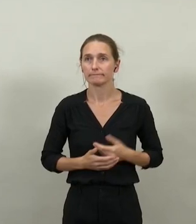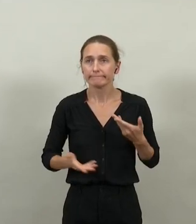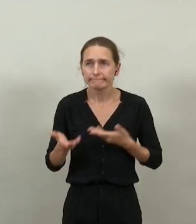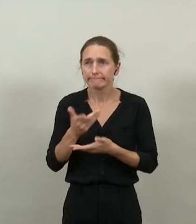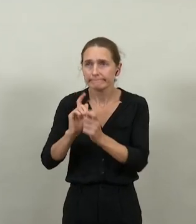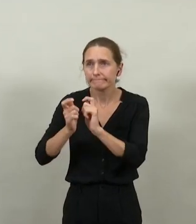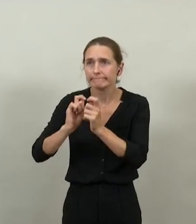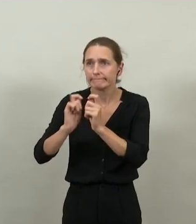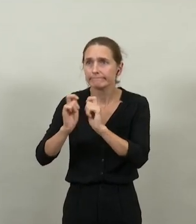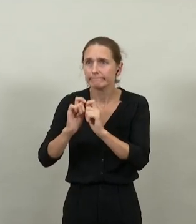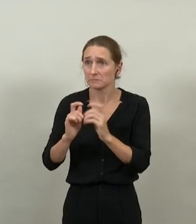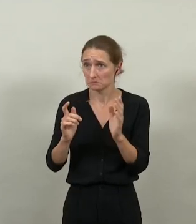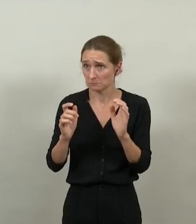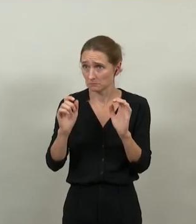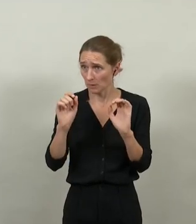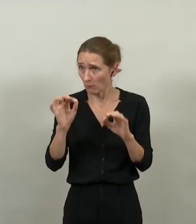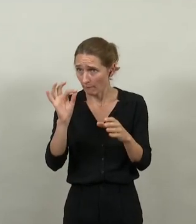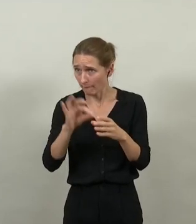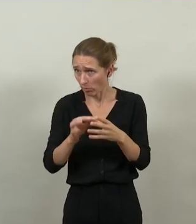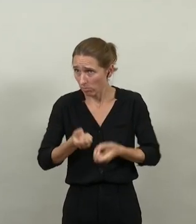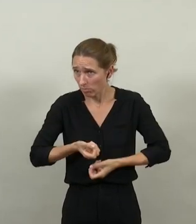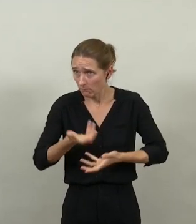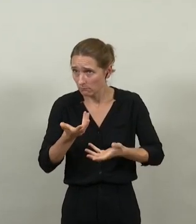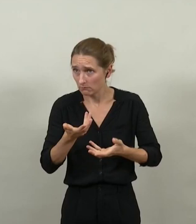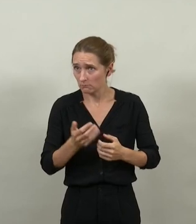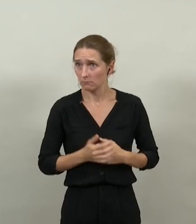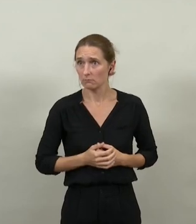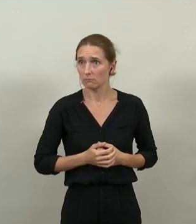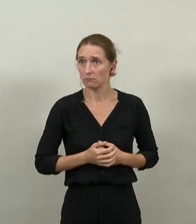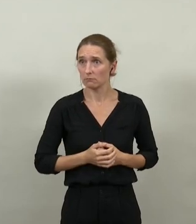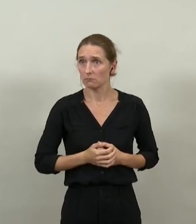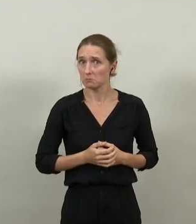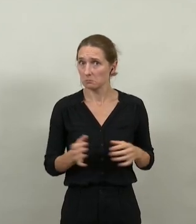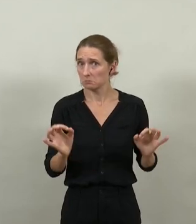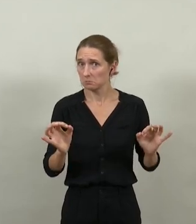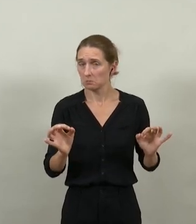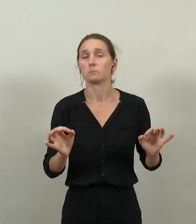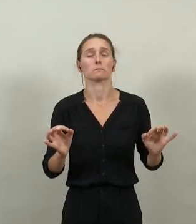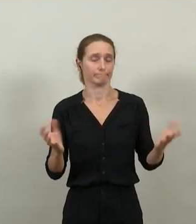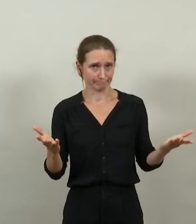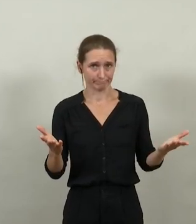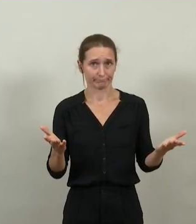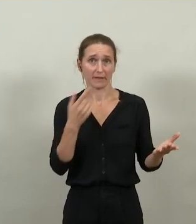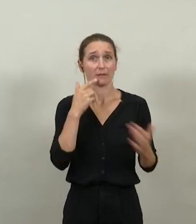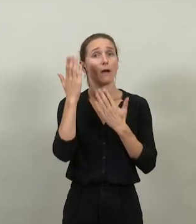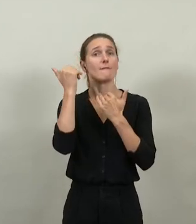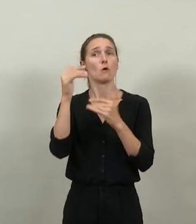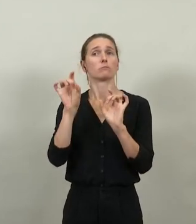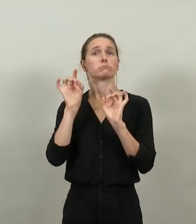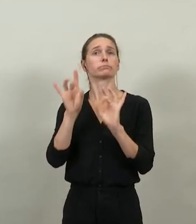question normement il peut prononcer son vote euh ce vœu est